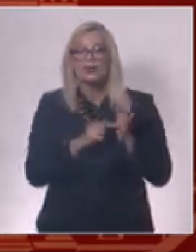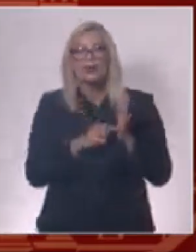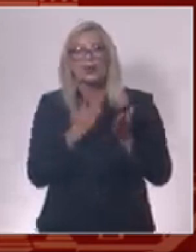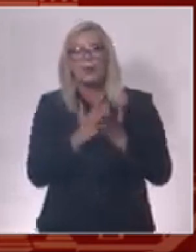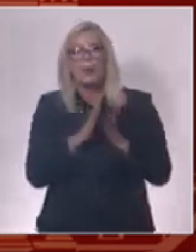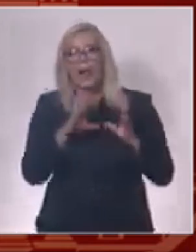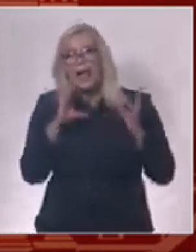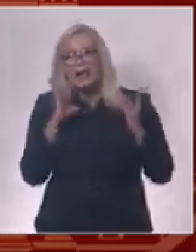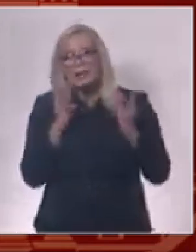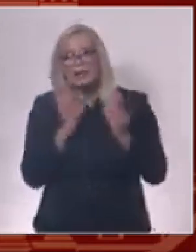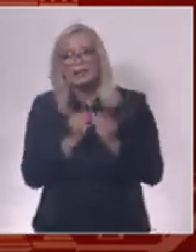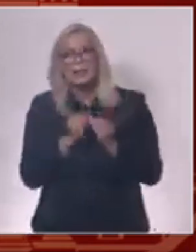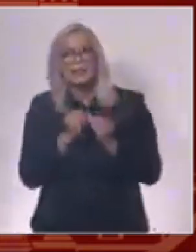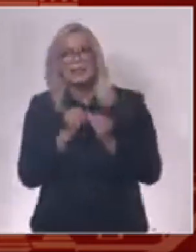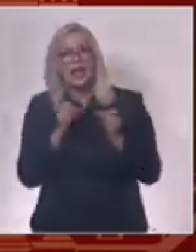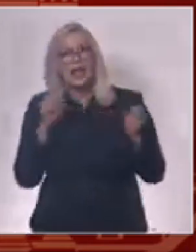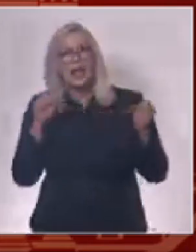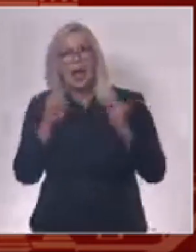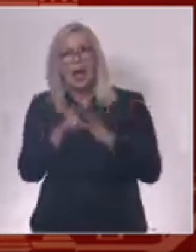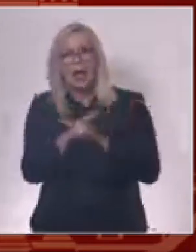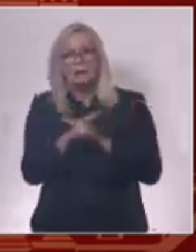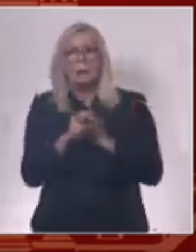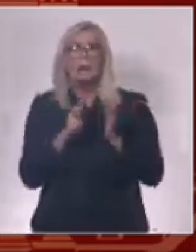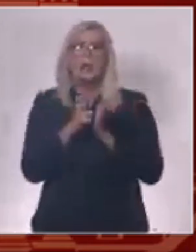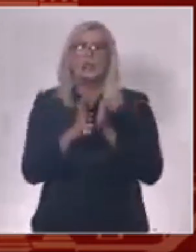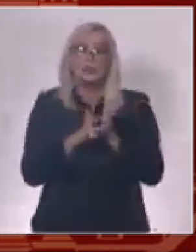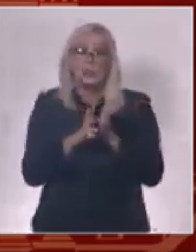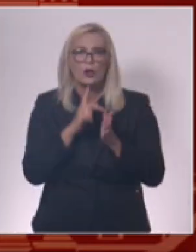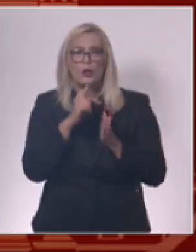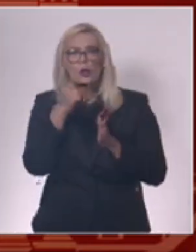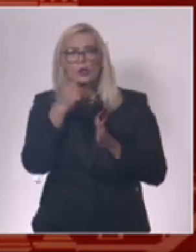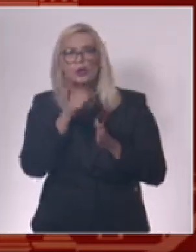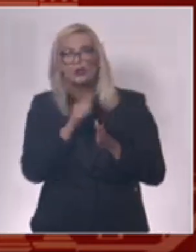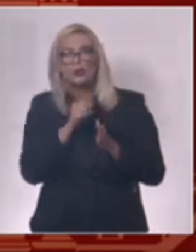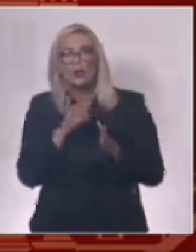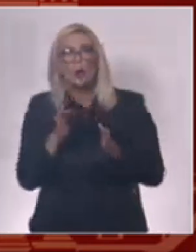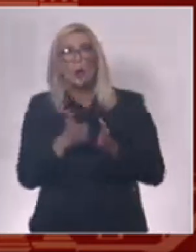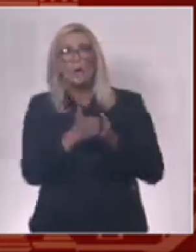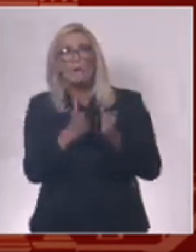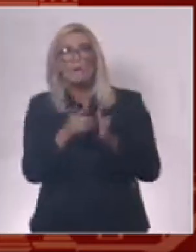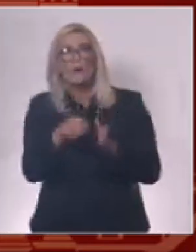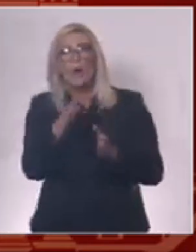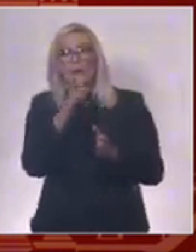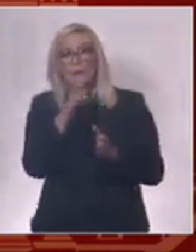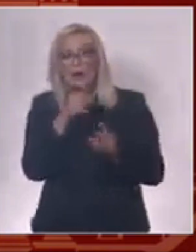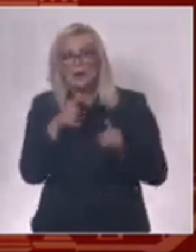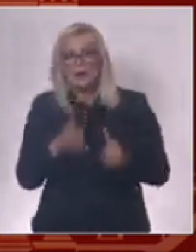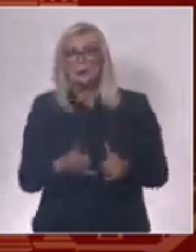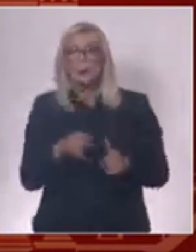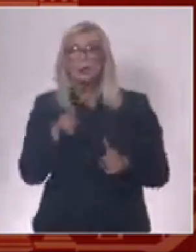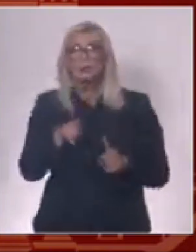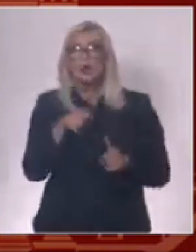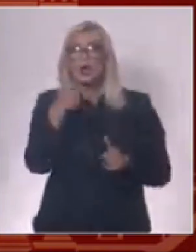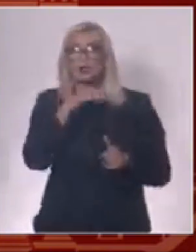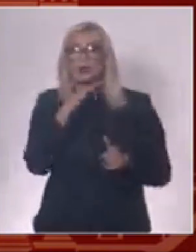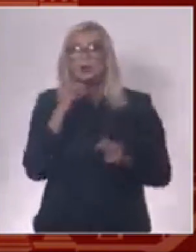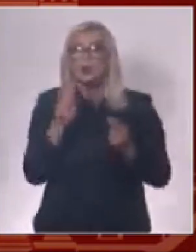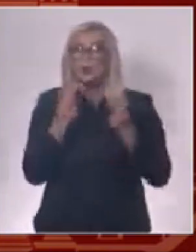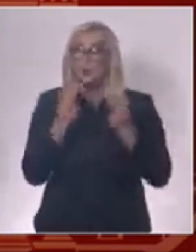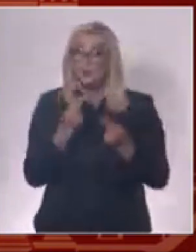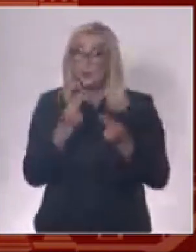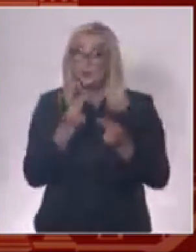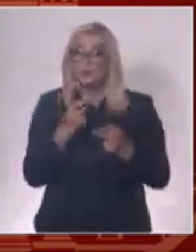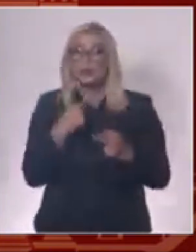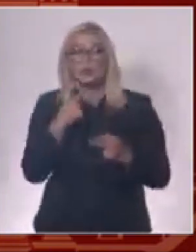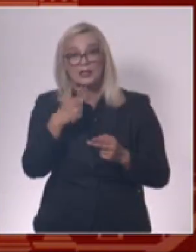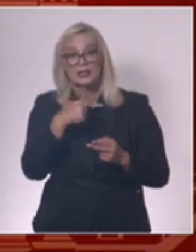сите коридори кои што минуваат низ Македонија, и тоа е она која што е многу важно